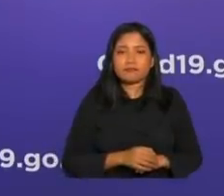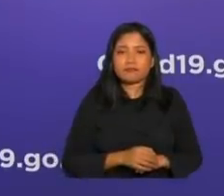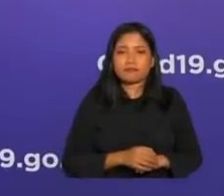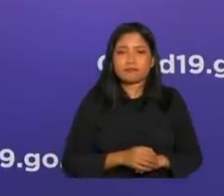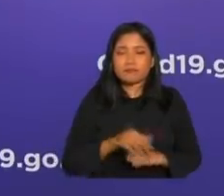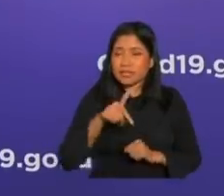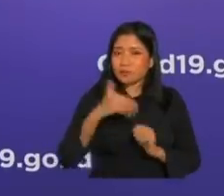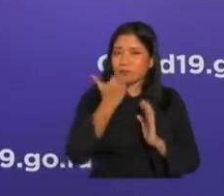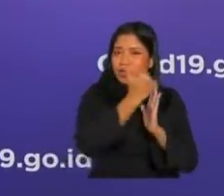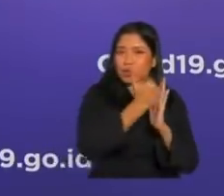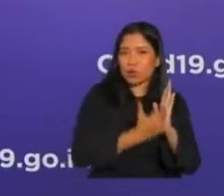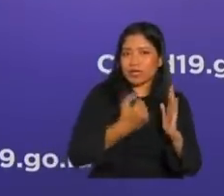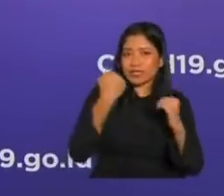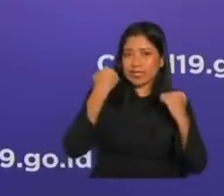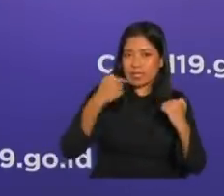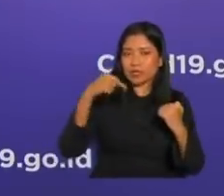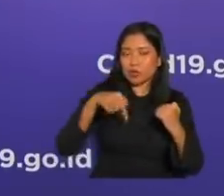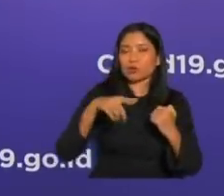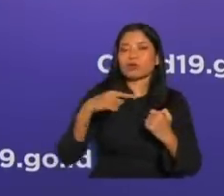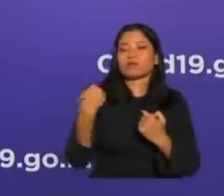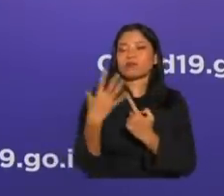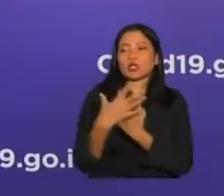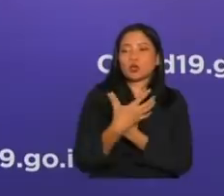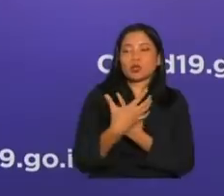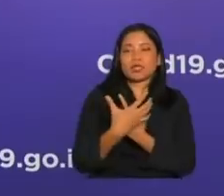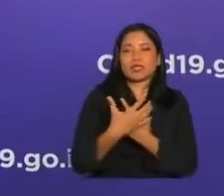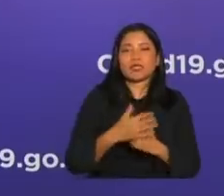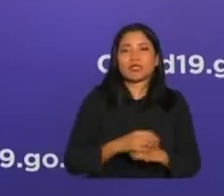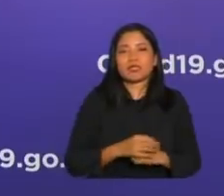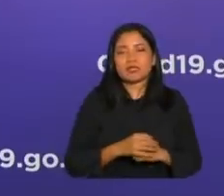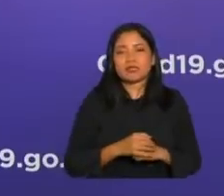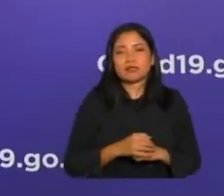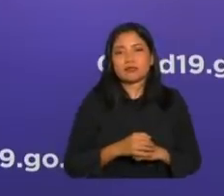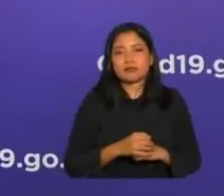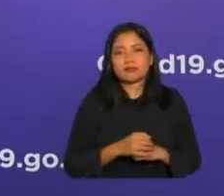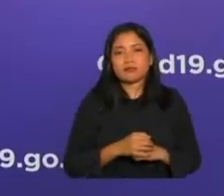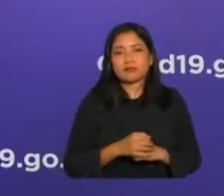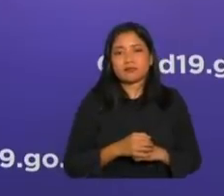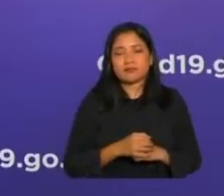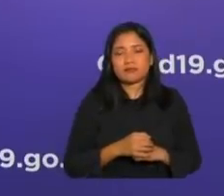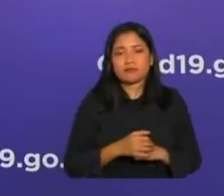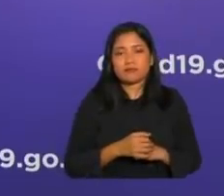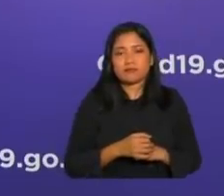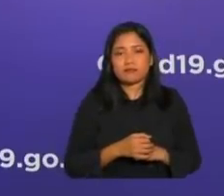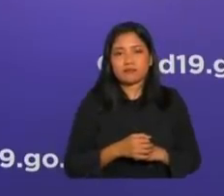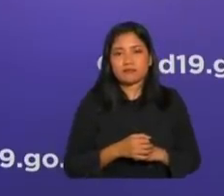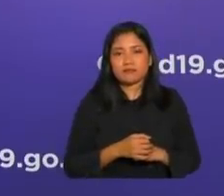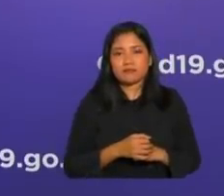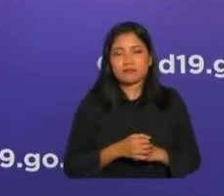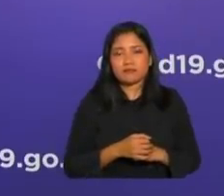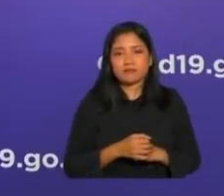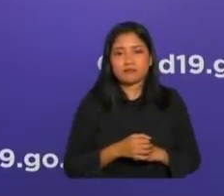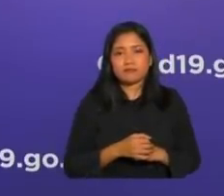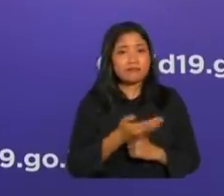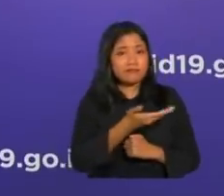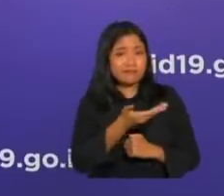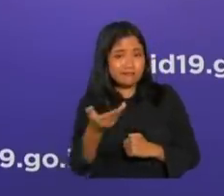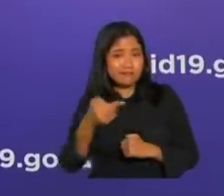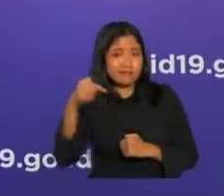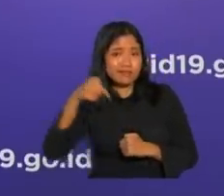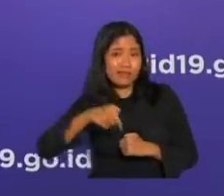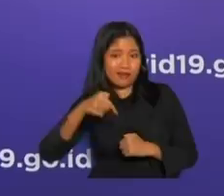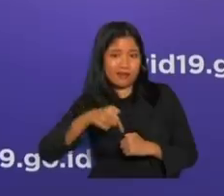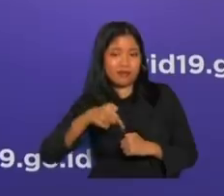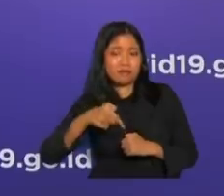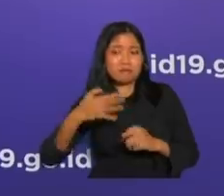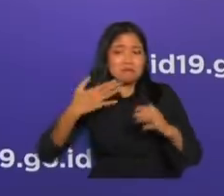tadi melindungi kita saudara-saudara pada situasi sekarang jangan bepergian